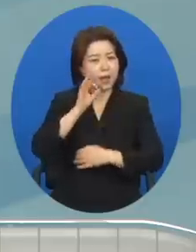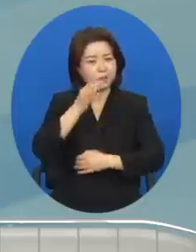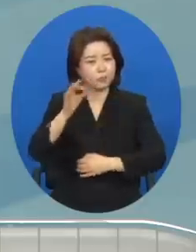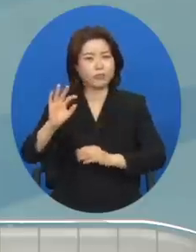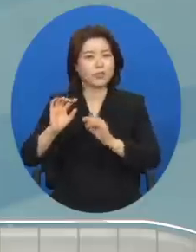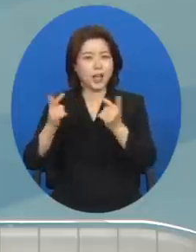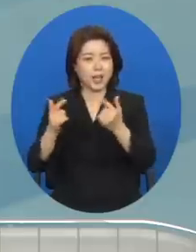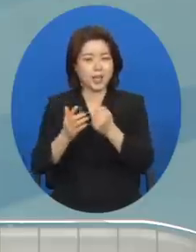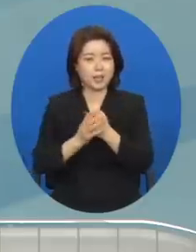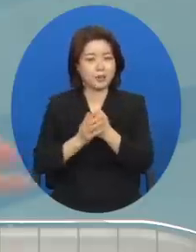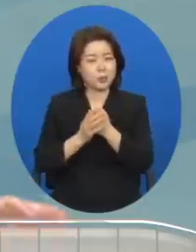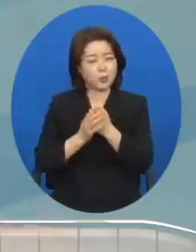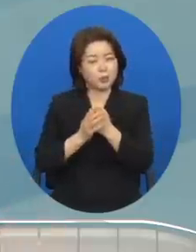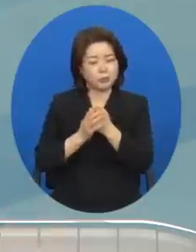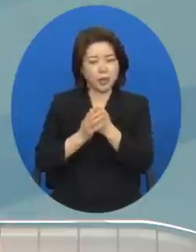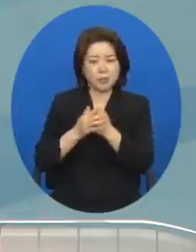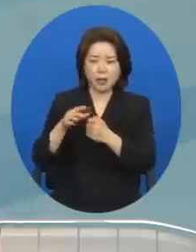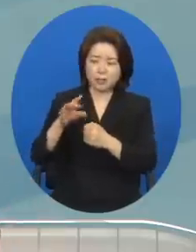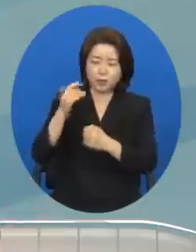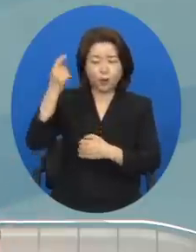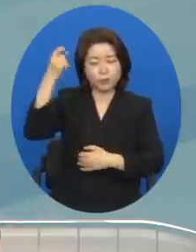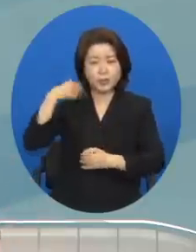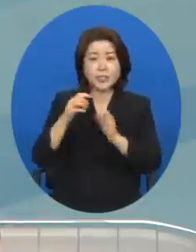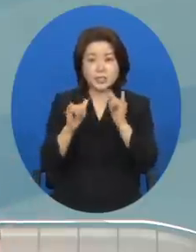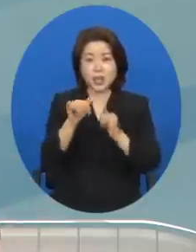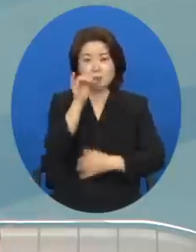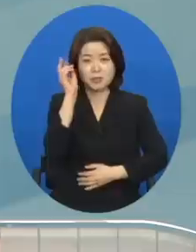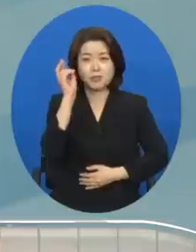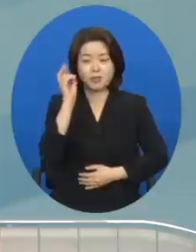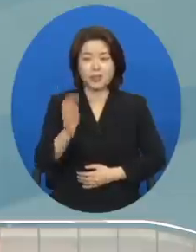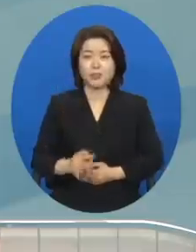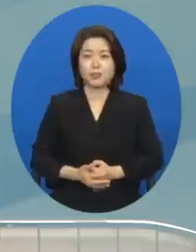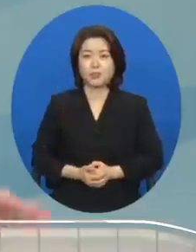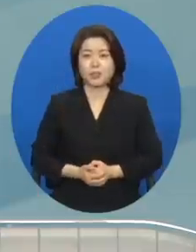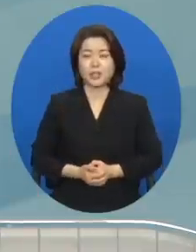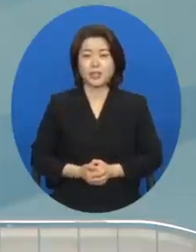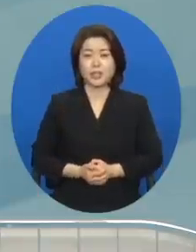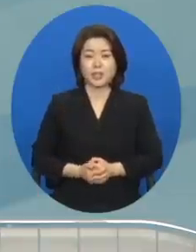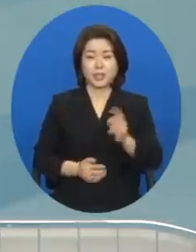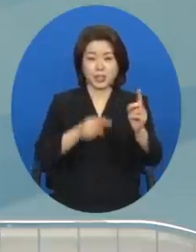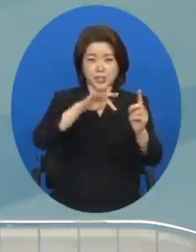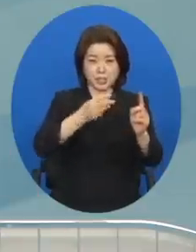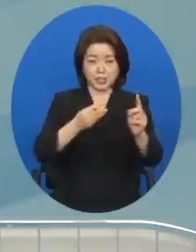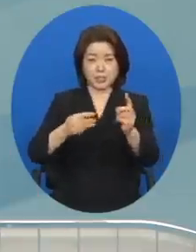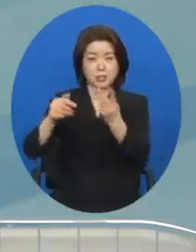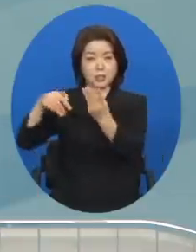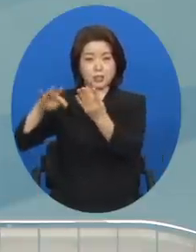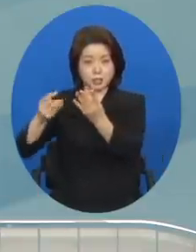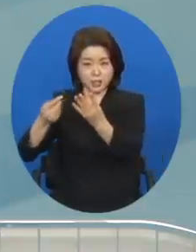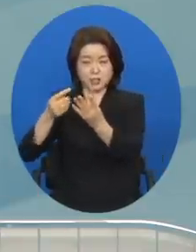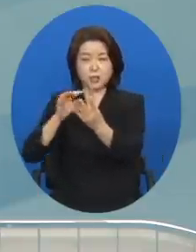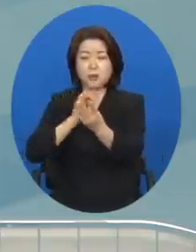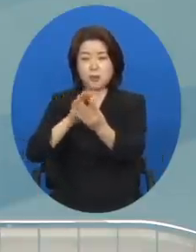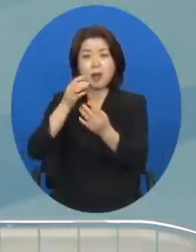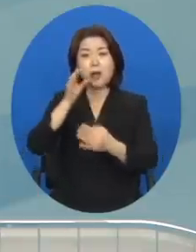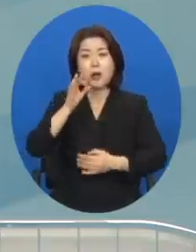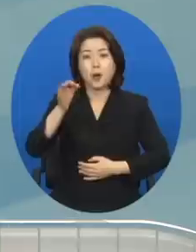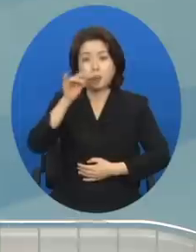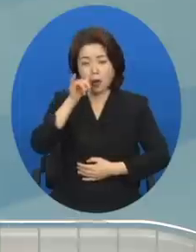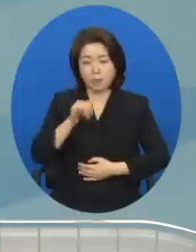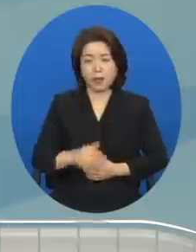좀 생소한 찬송이라고 느껴질 수도 있겠는데 1절 4절만 한번 부르겠습니다.